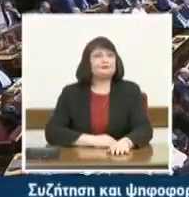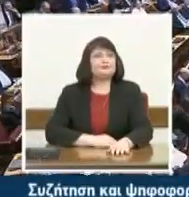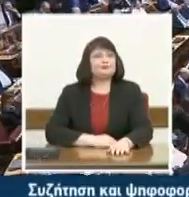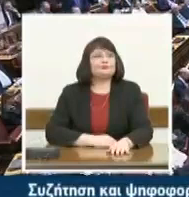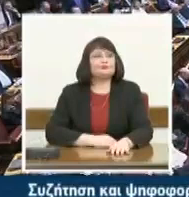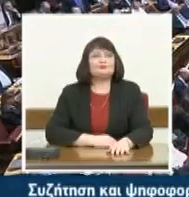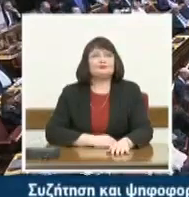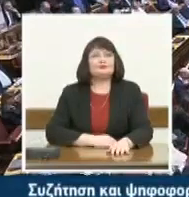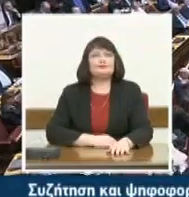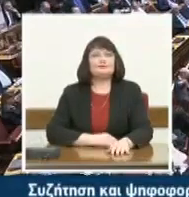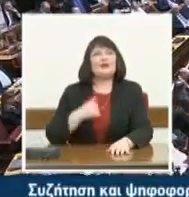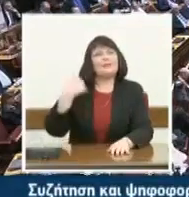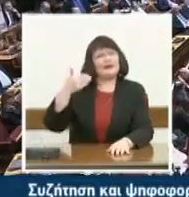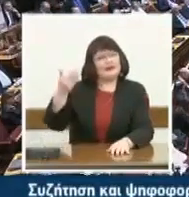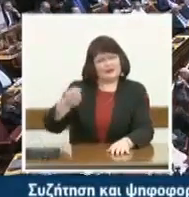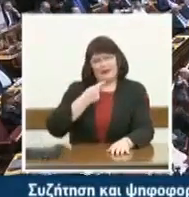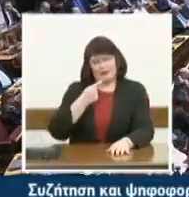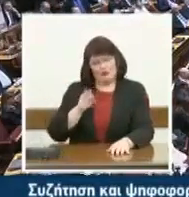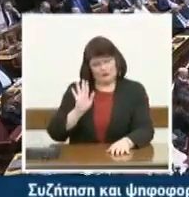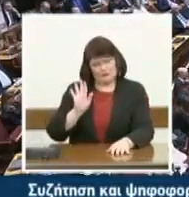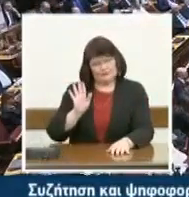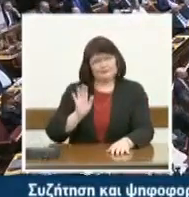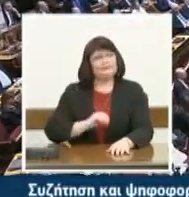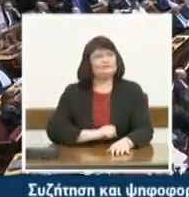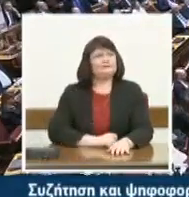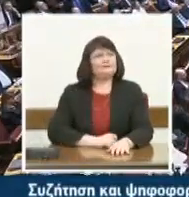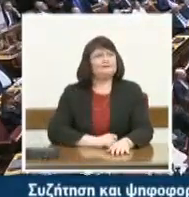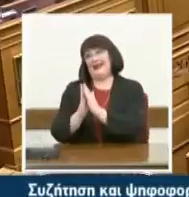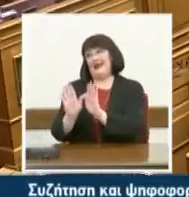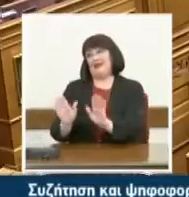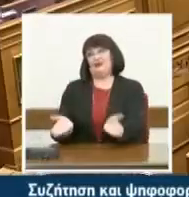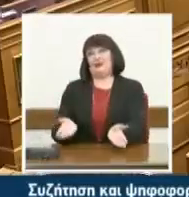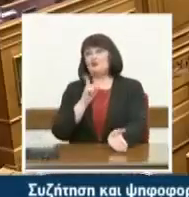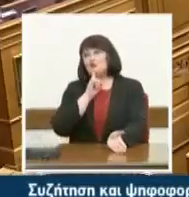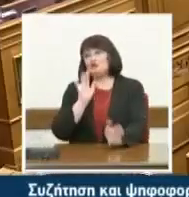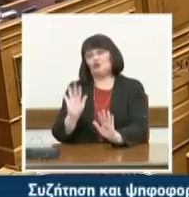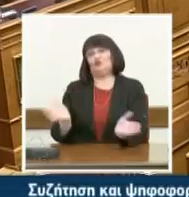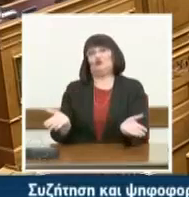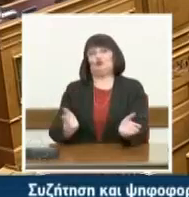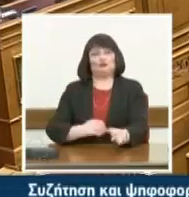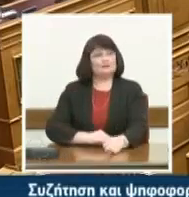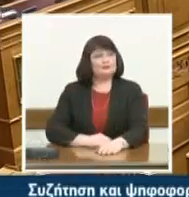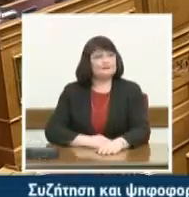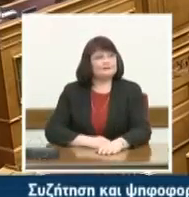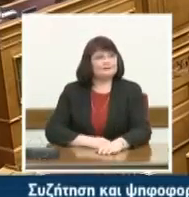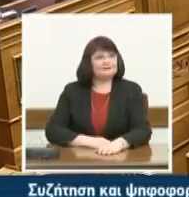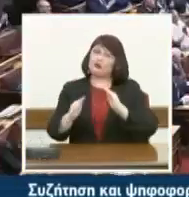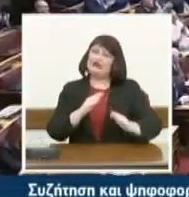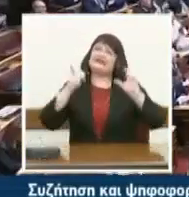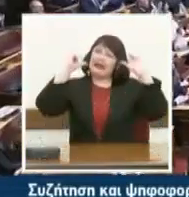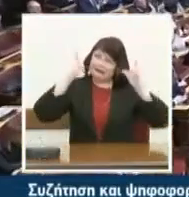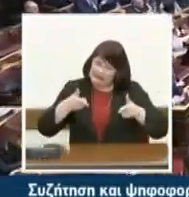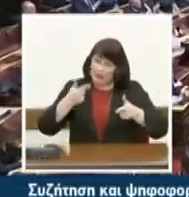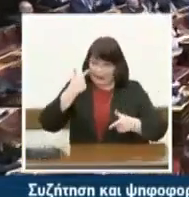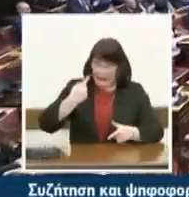εκτός αν είναι στη λογική της συγκάλυψης. Πες να μπει φυλακή, να ξεπλέξουμε, καταλάβουμε. Δεν θα πούμε εμείς, γιατί δεν θα μπει φυλακή με δική μας εντολή, ούτε